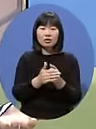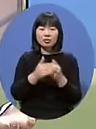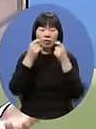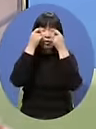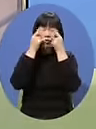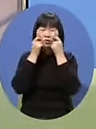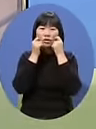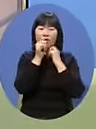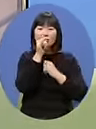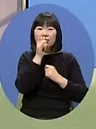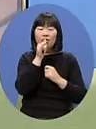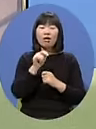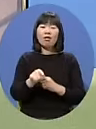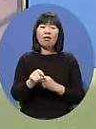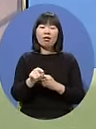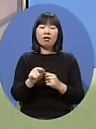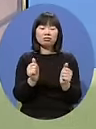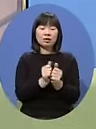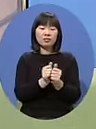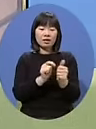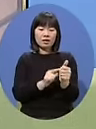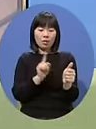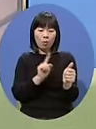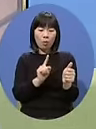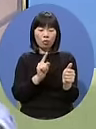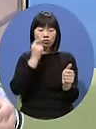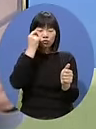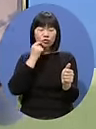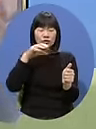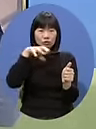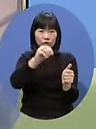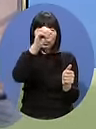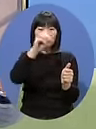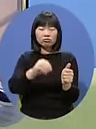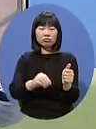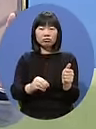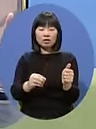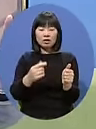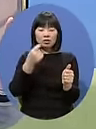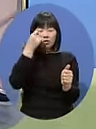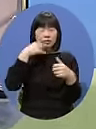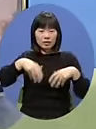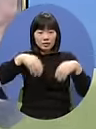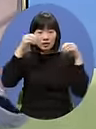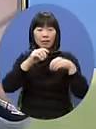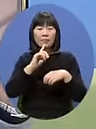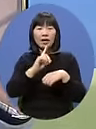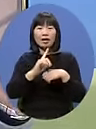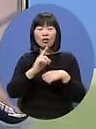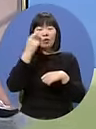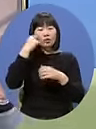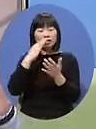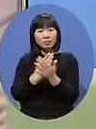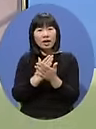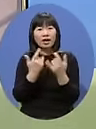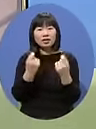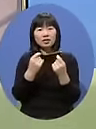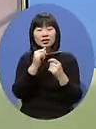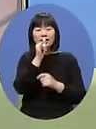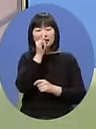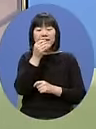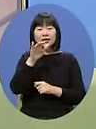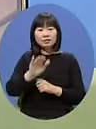때 아, 사나이가 뭘 뚝 씩씩하게 눈물 끄쳐야지. 표현 못하게. 울지 말고 이렇게 얘기를